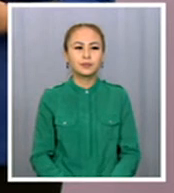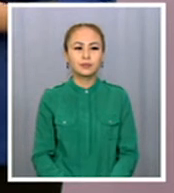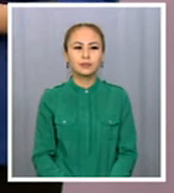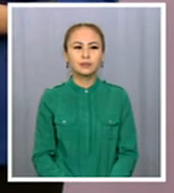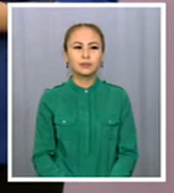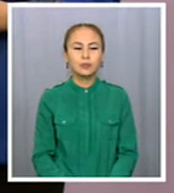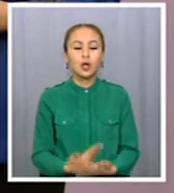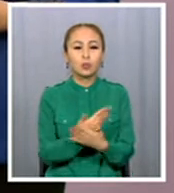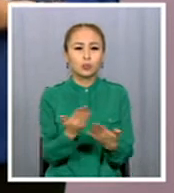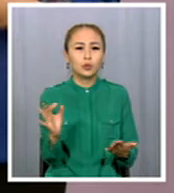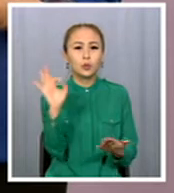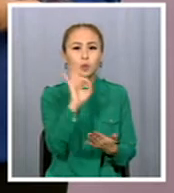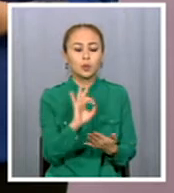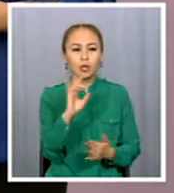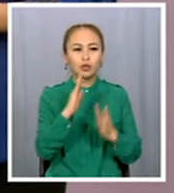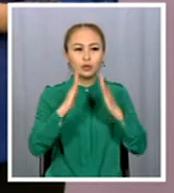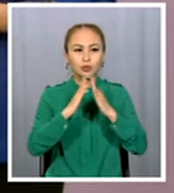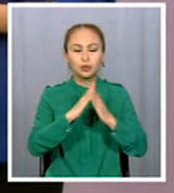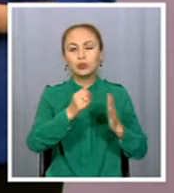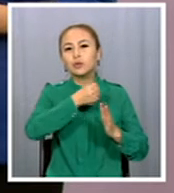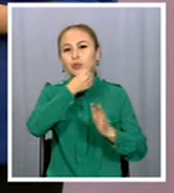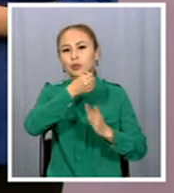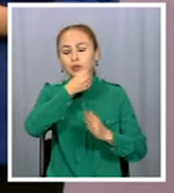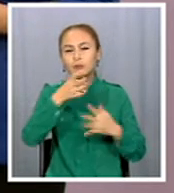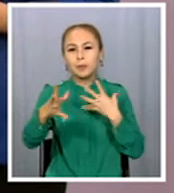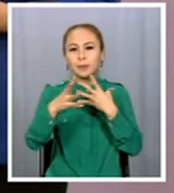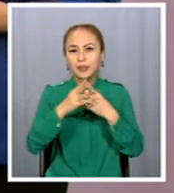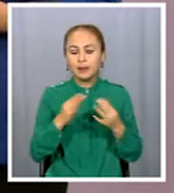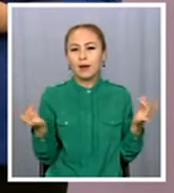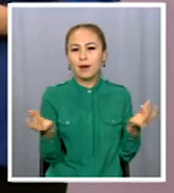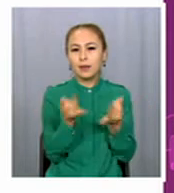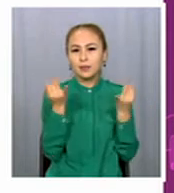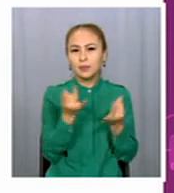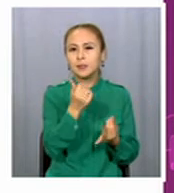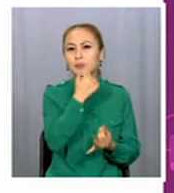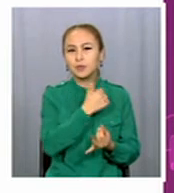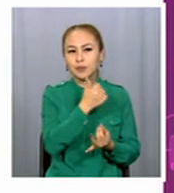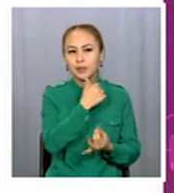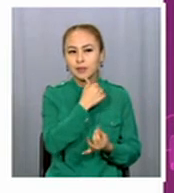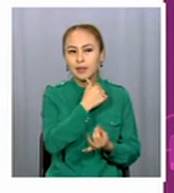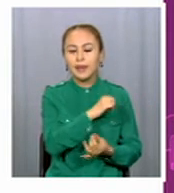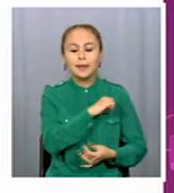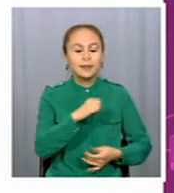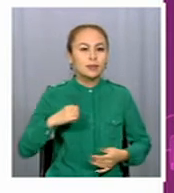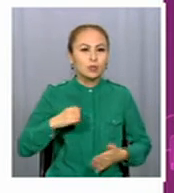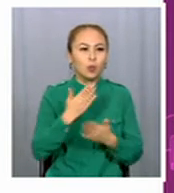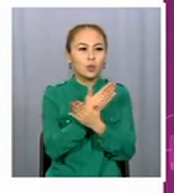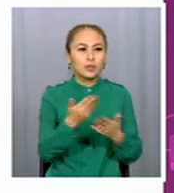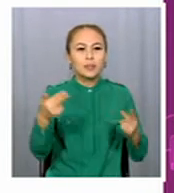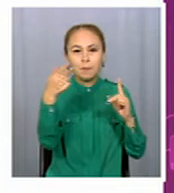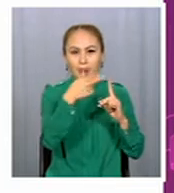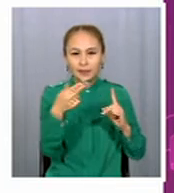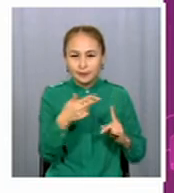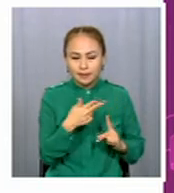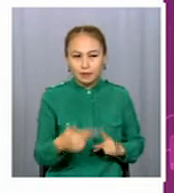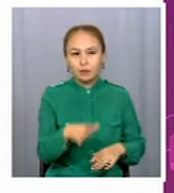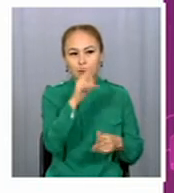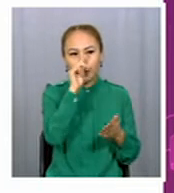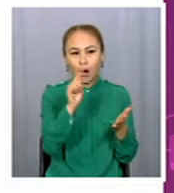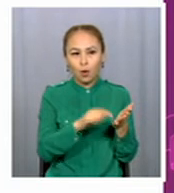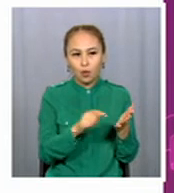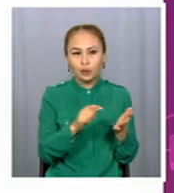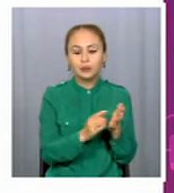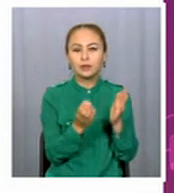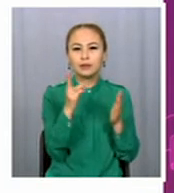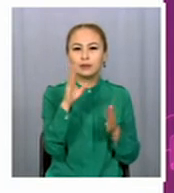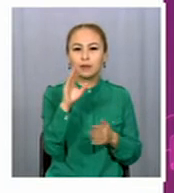Бұл туралы үйдегі үлкендермен бірге әңгімелесіп көріңдер. Енді осы мәтіндегі тауық,